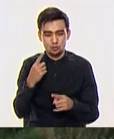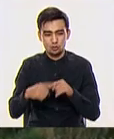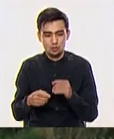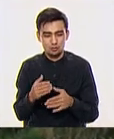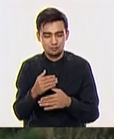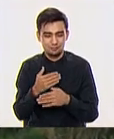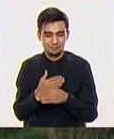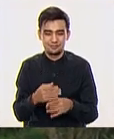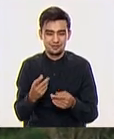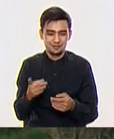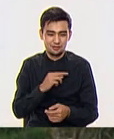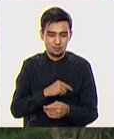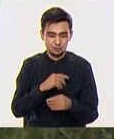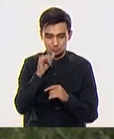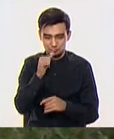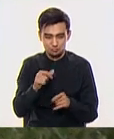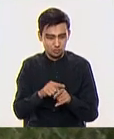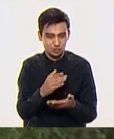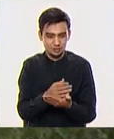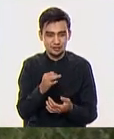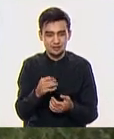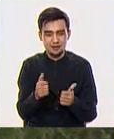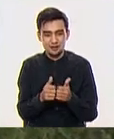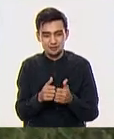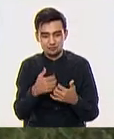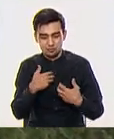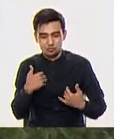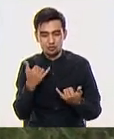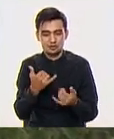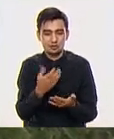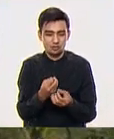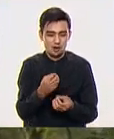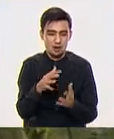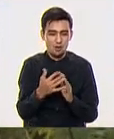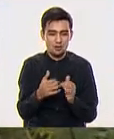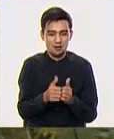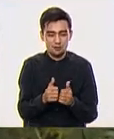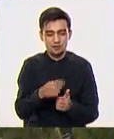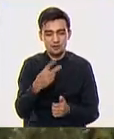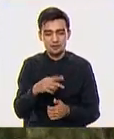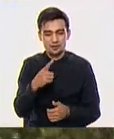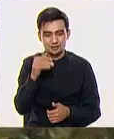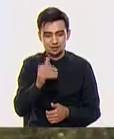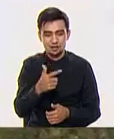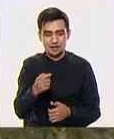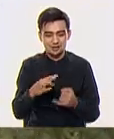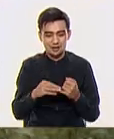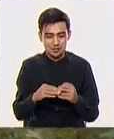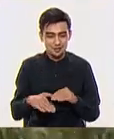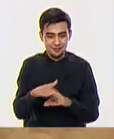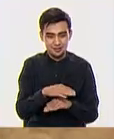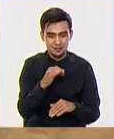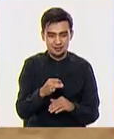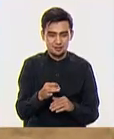ауылдағылардың 80% малдарын жақын маңда жаяды екен. Соның салдарынан қазірдің өзінде ауыл жанындағы 21 мың гектар жер жарамсыз болып